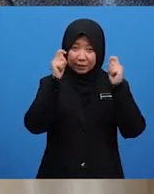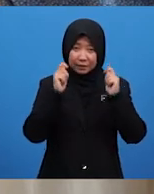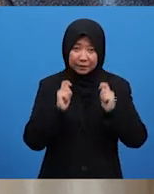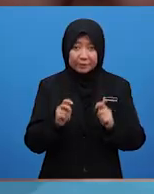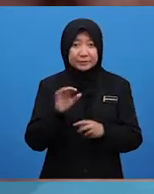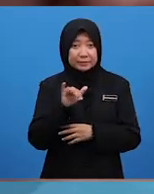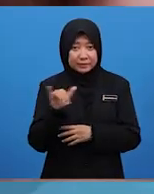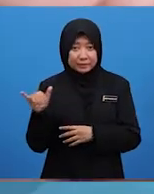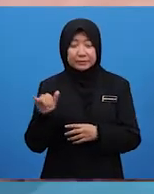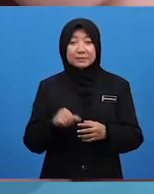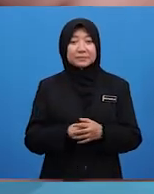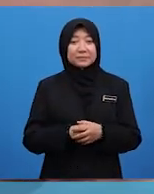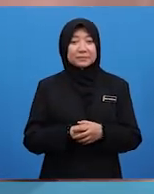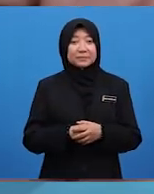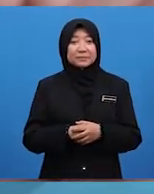ialah